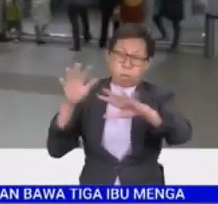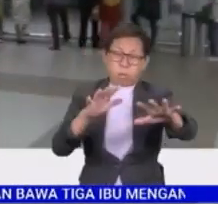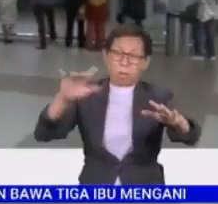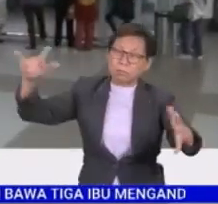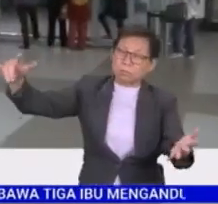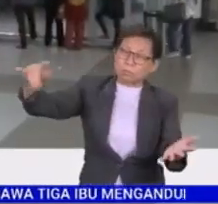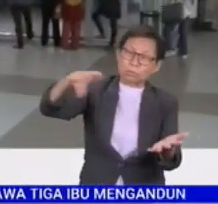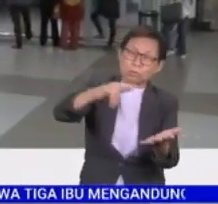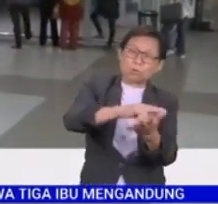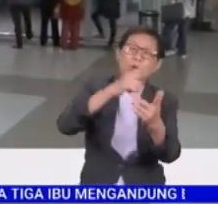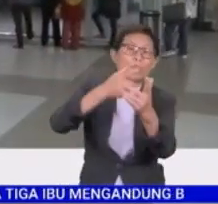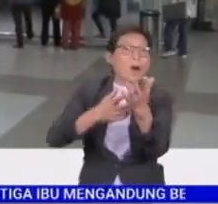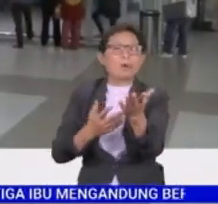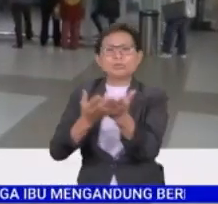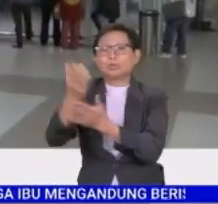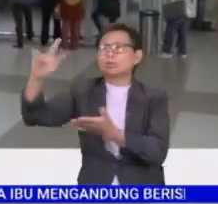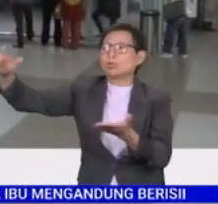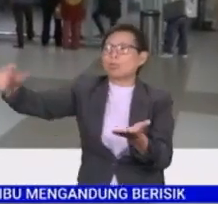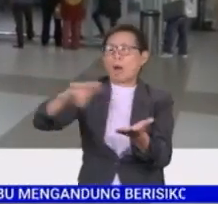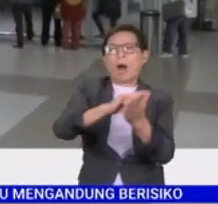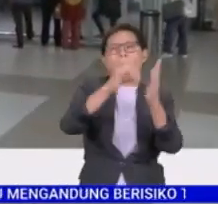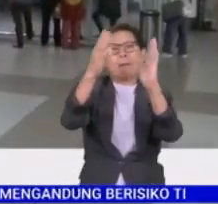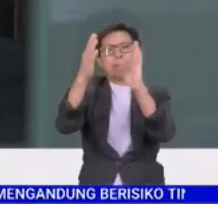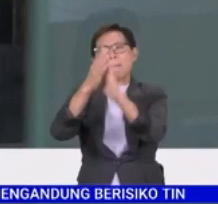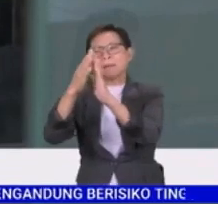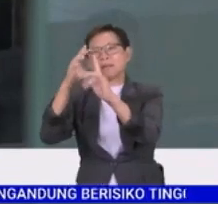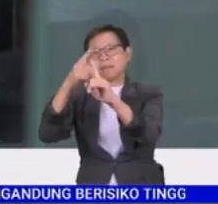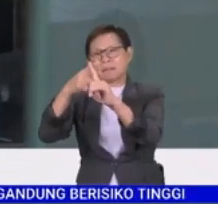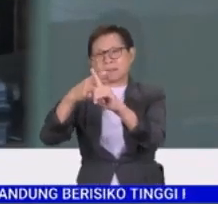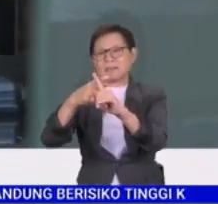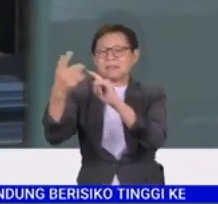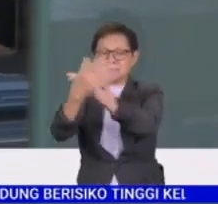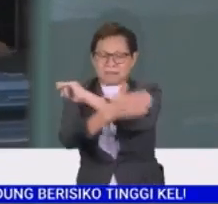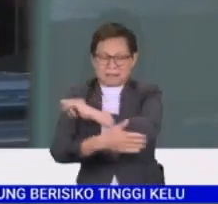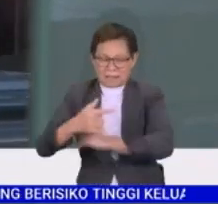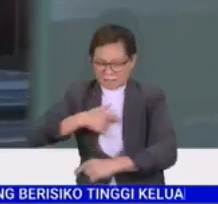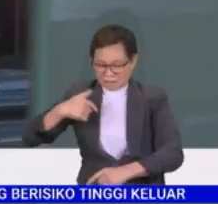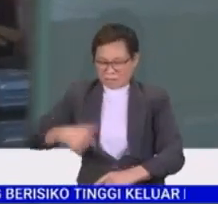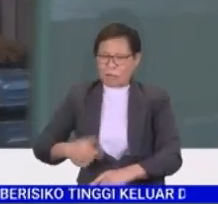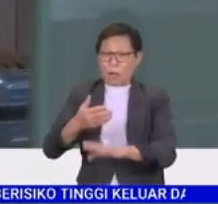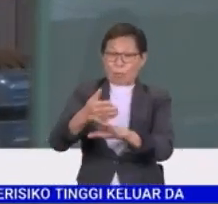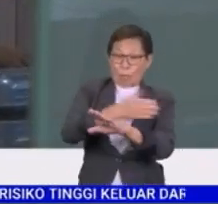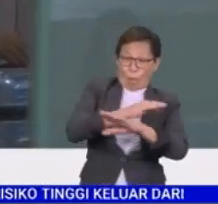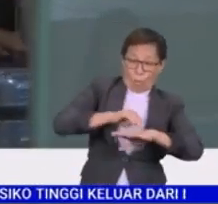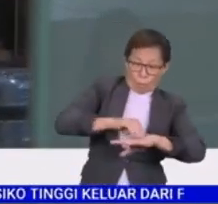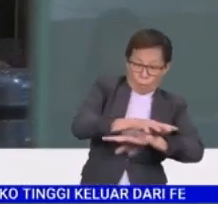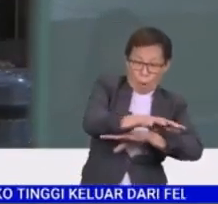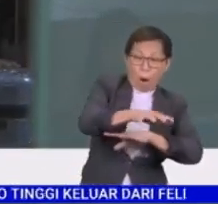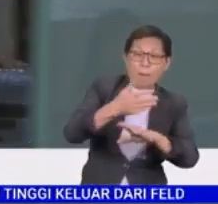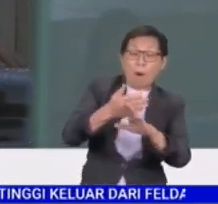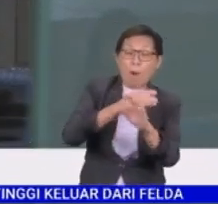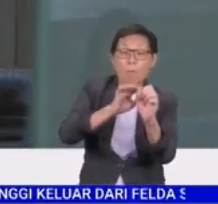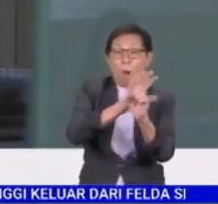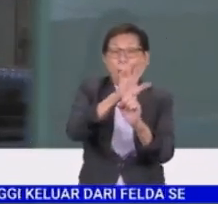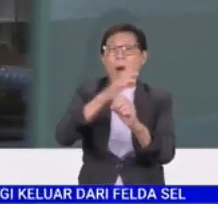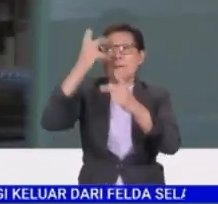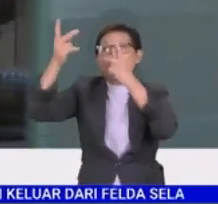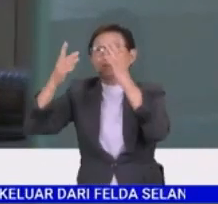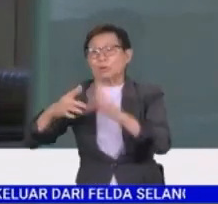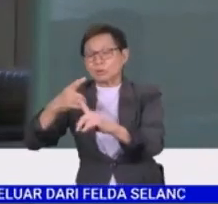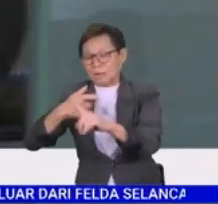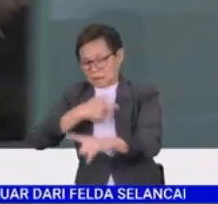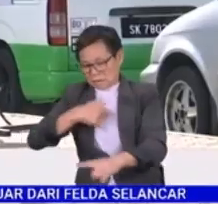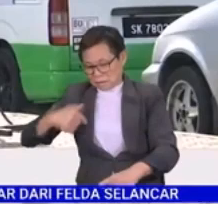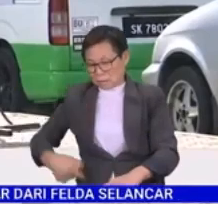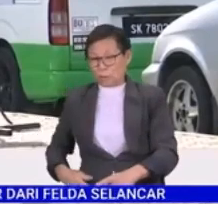penerbangan terus dari beberapa bandara di negara berkenaan sebelum penularan wabah komit 19 pelancong dari